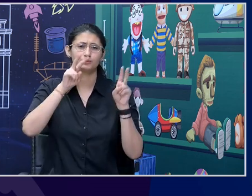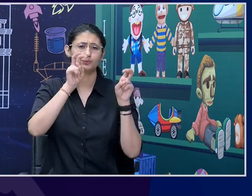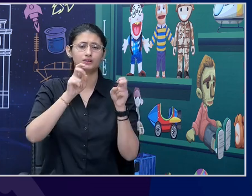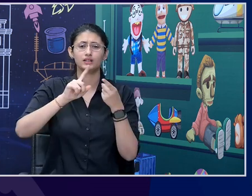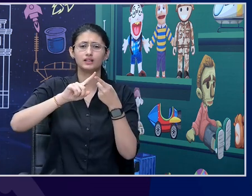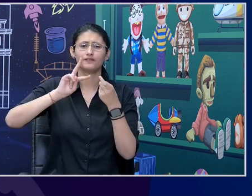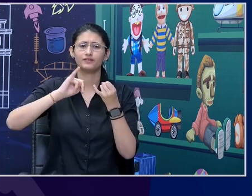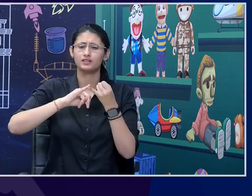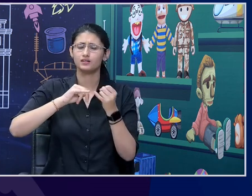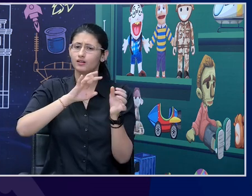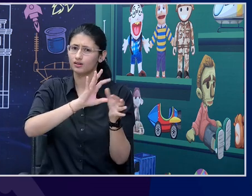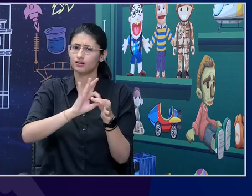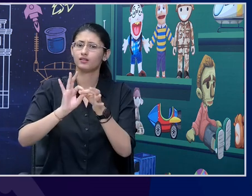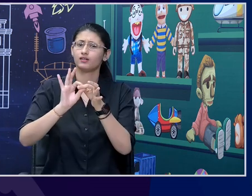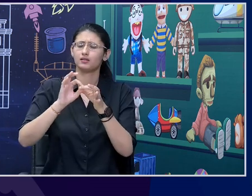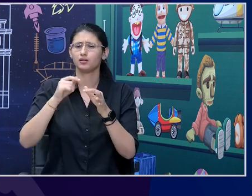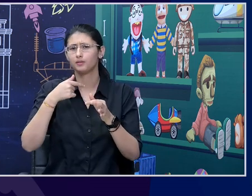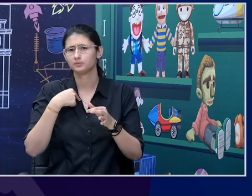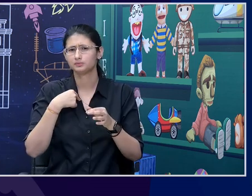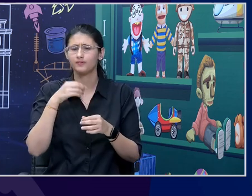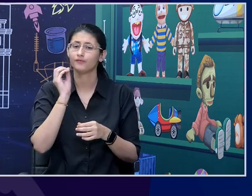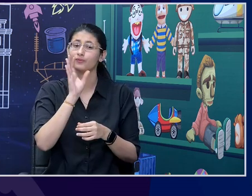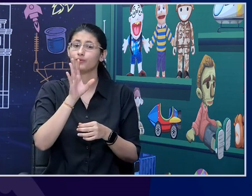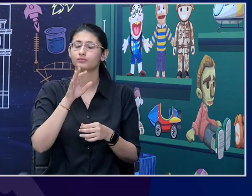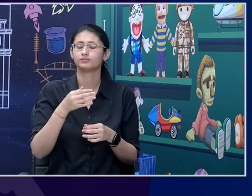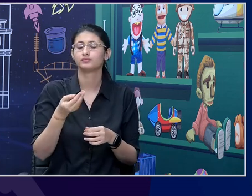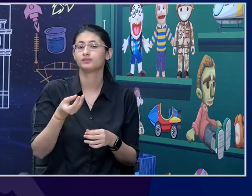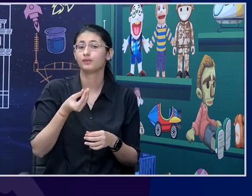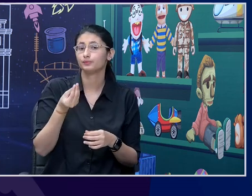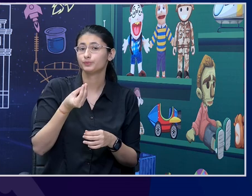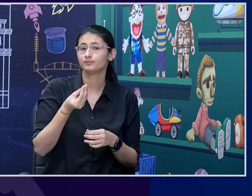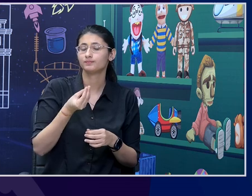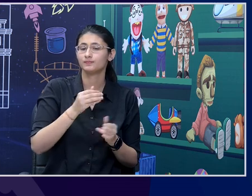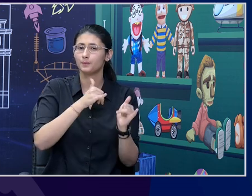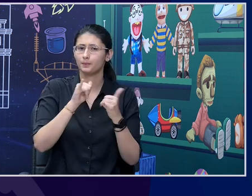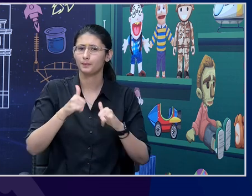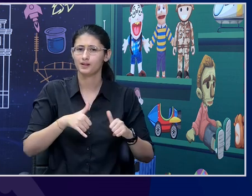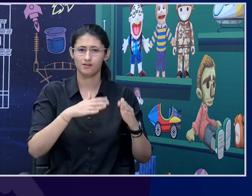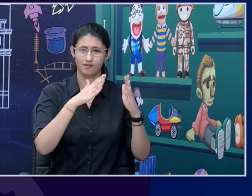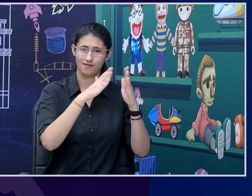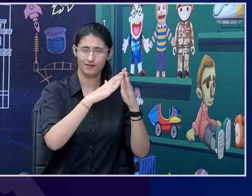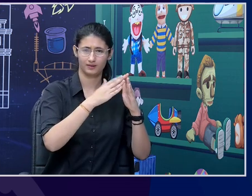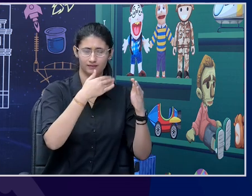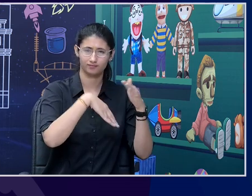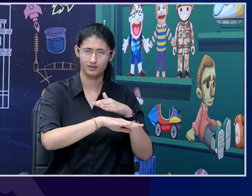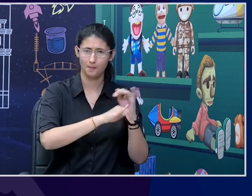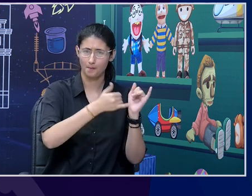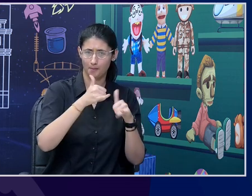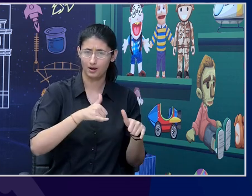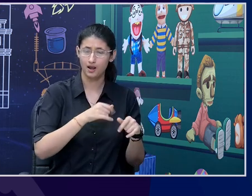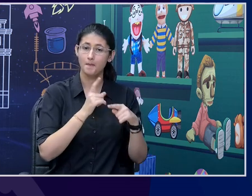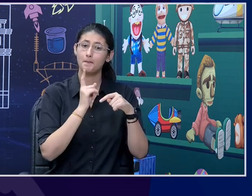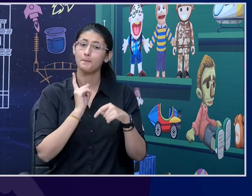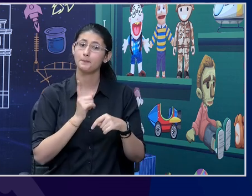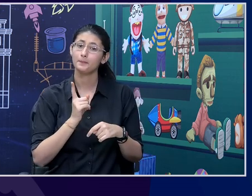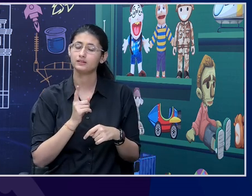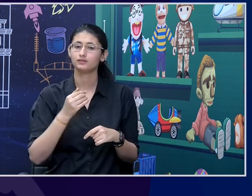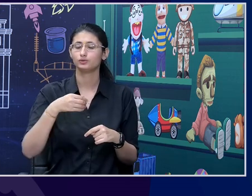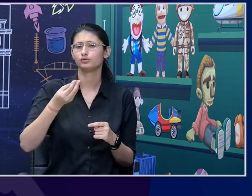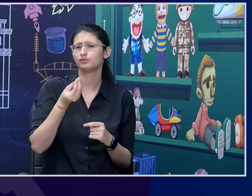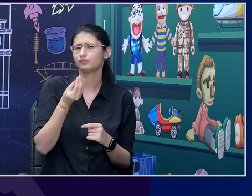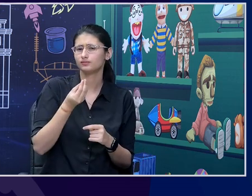कुछ खेल घर में खेले जाने वाले होते हैं और कुछ खेल बाहर खेलने वाले खेलें खेलने वाले जिनके लिए हमें